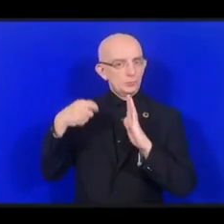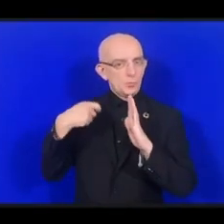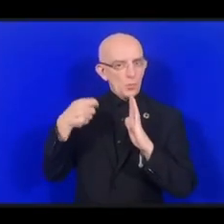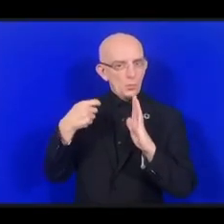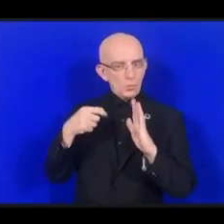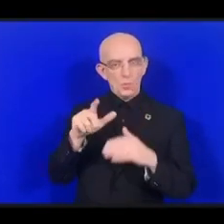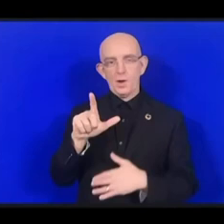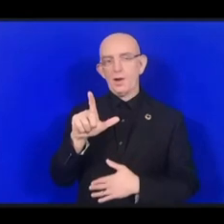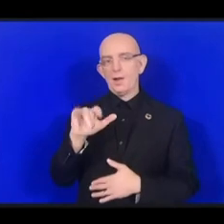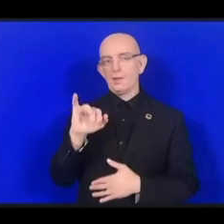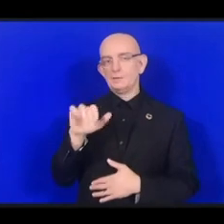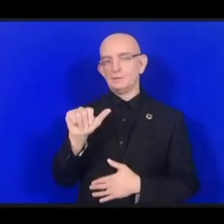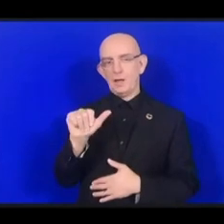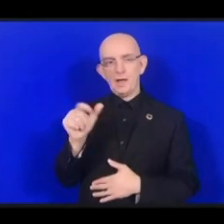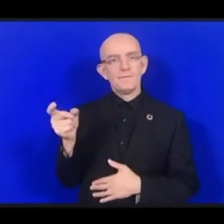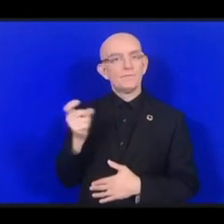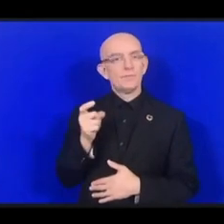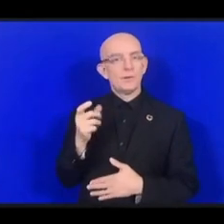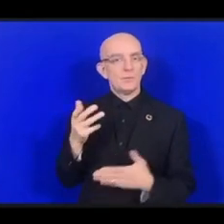العامه للامم